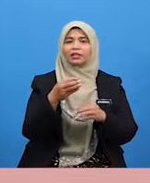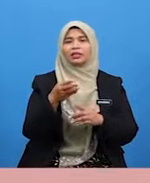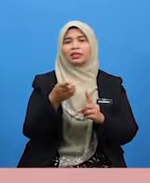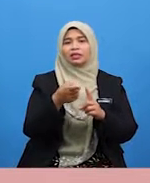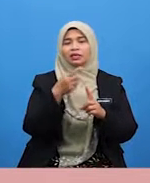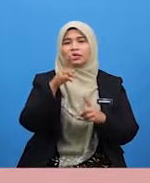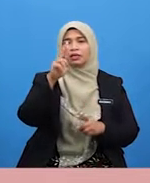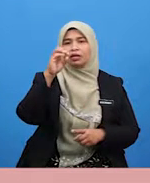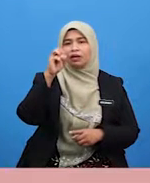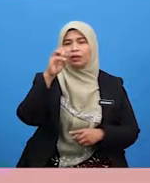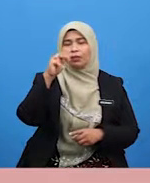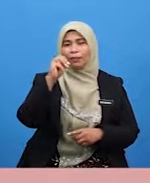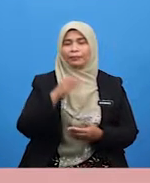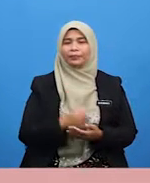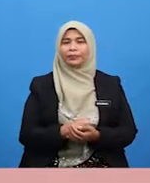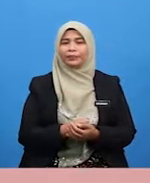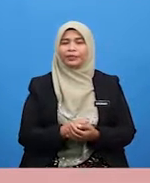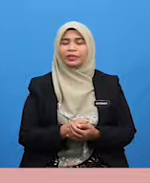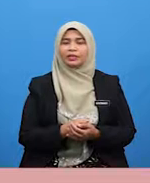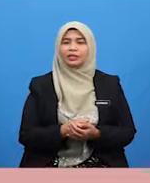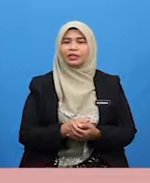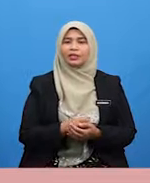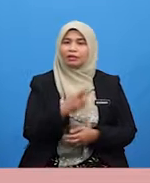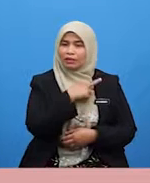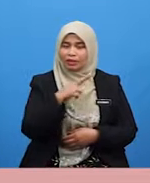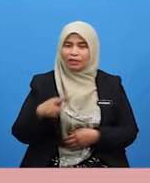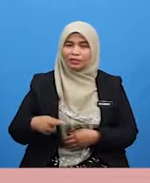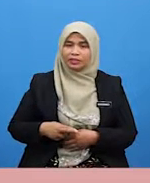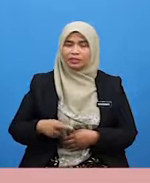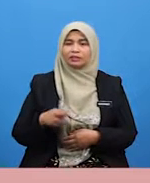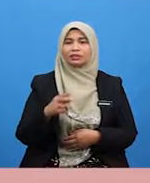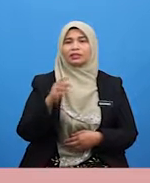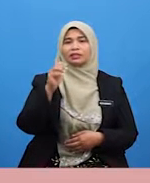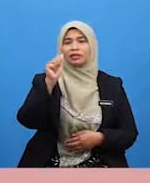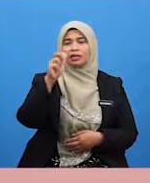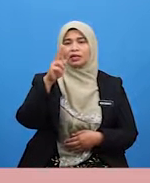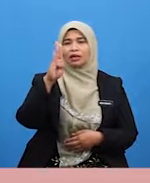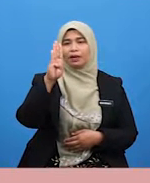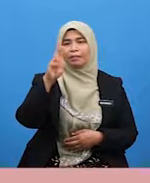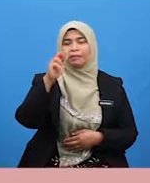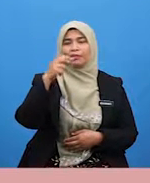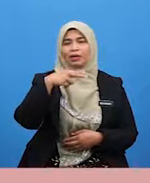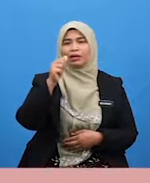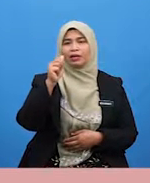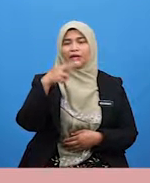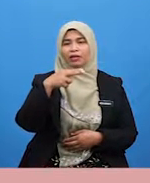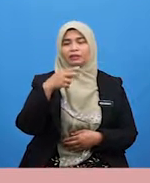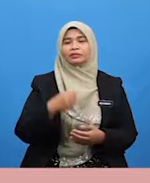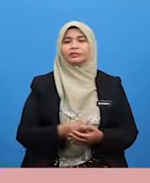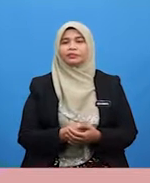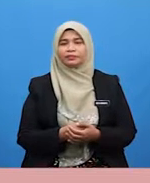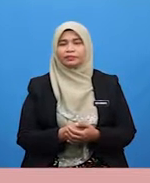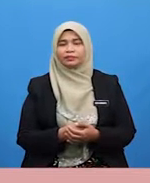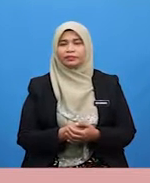Habsyah. Raja Nasrani iaitu Abrahah membina tempat baharu di Yaman untuk menyaingi